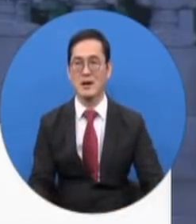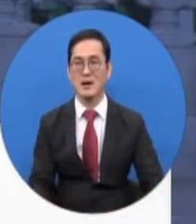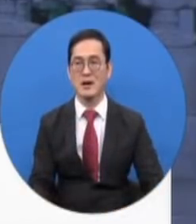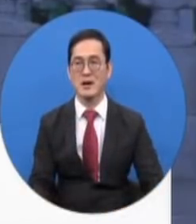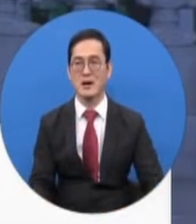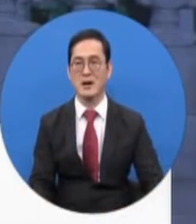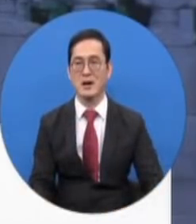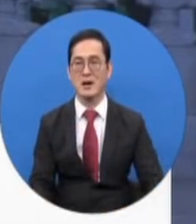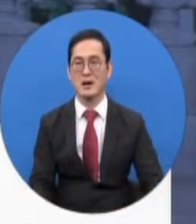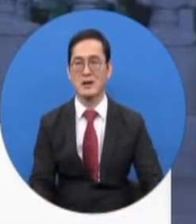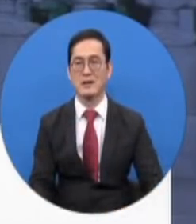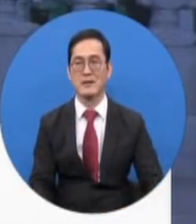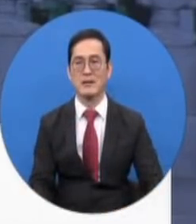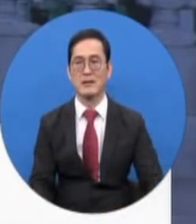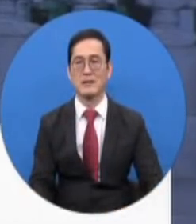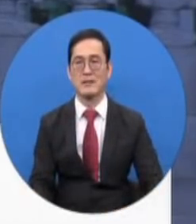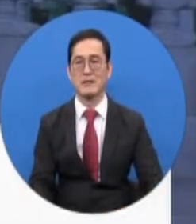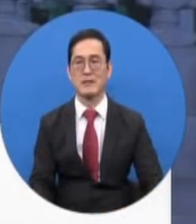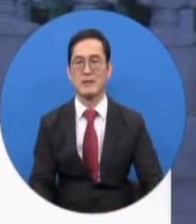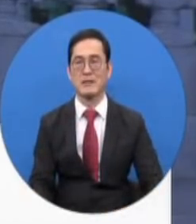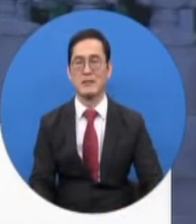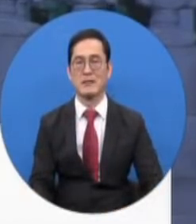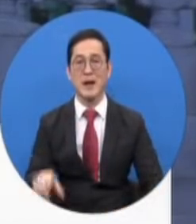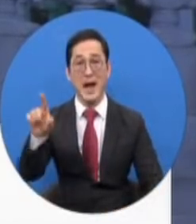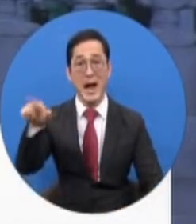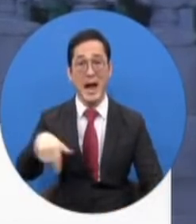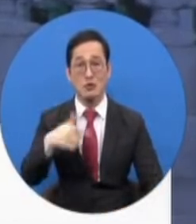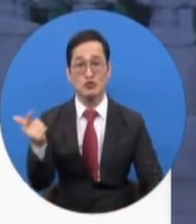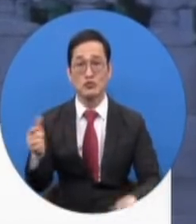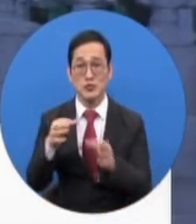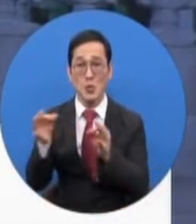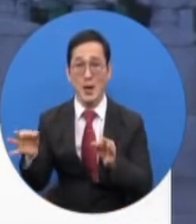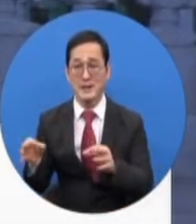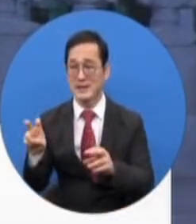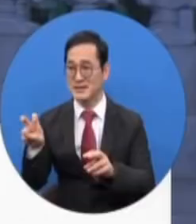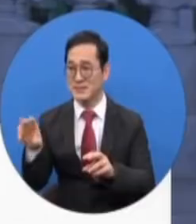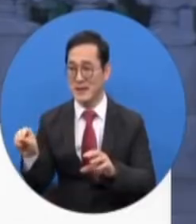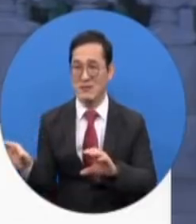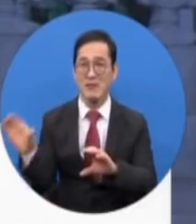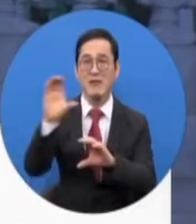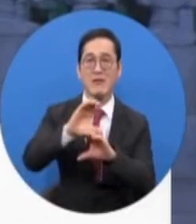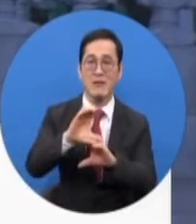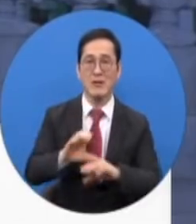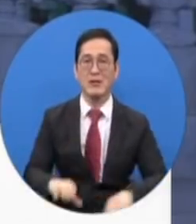62만 명이 맞습니까? 그러면 하룻밤새 20만 명이 급증했다는 건데 수치적으로.